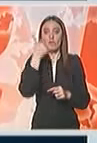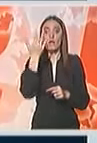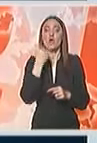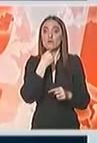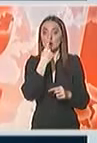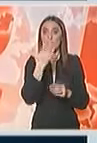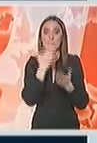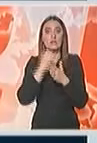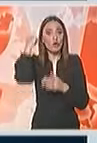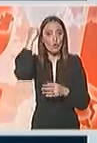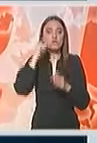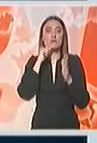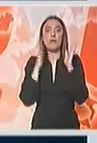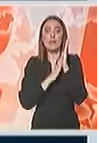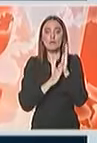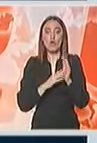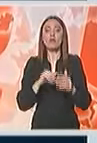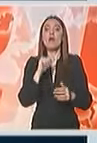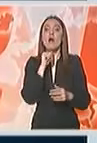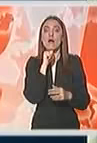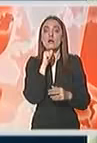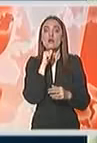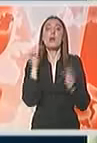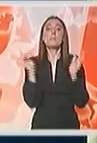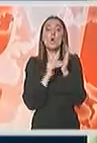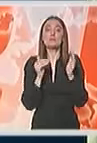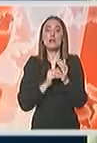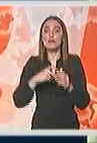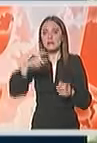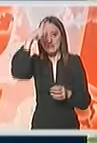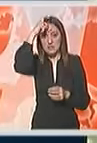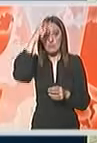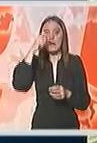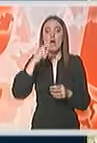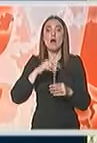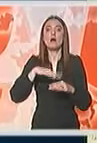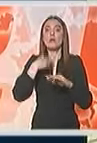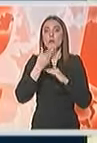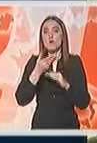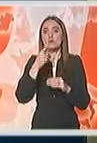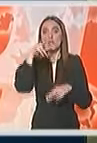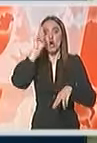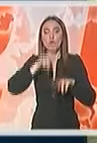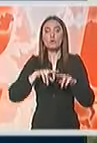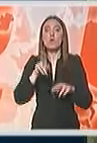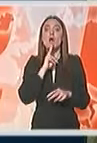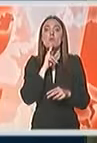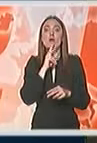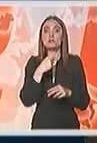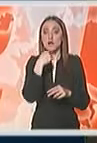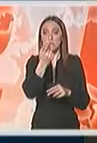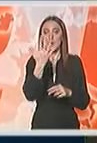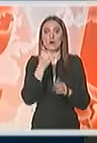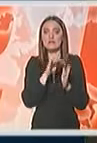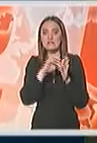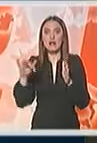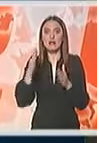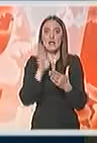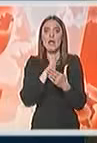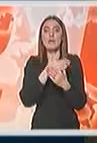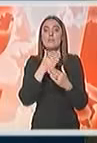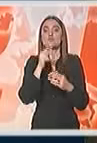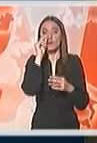će da bude Kosovo i Metohija i potrebu da Srbija posle odluke koje će da se iznese od strane Međunarodnog